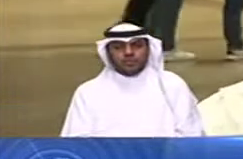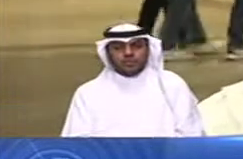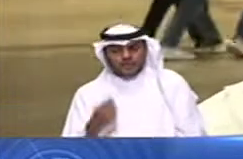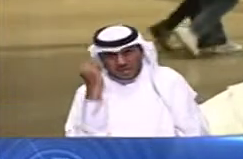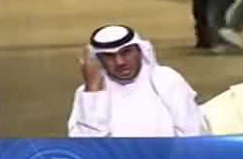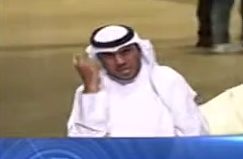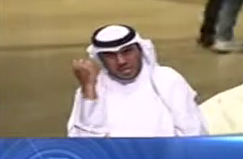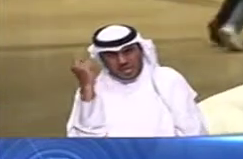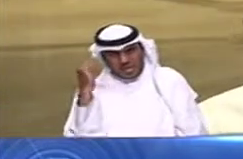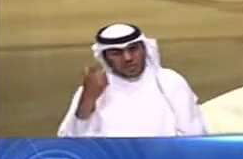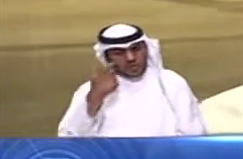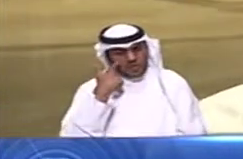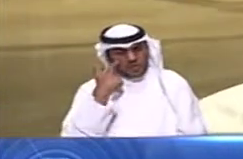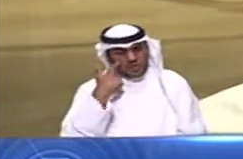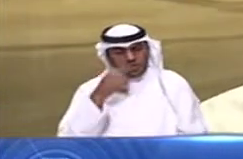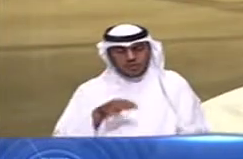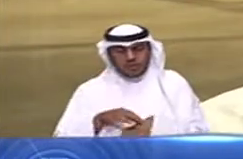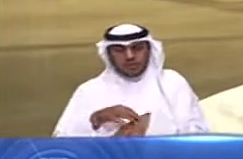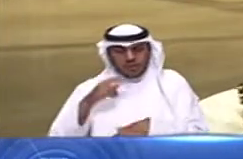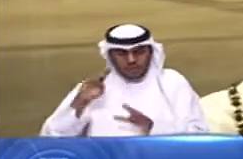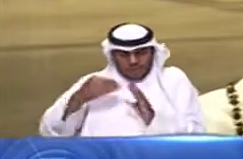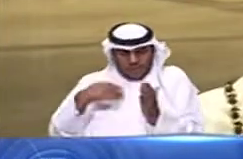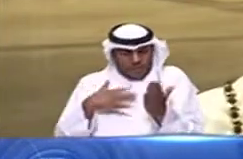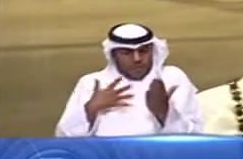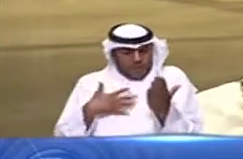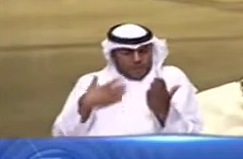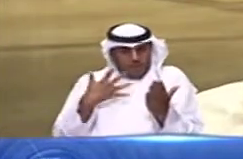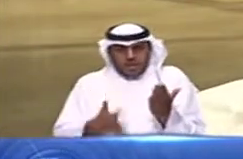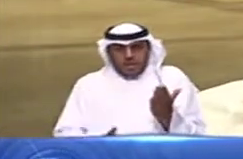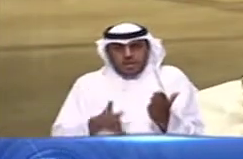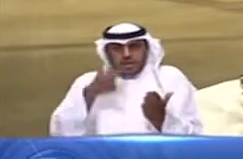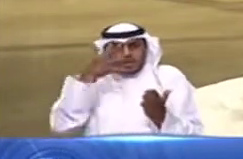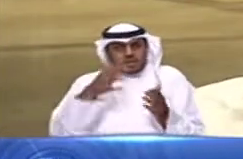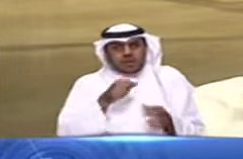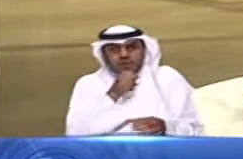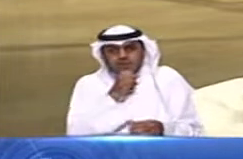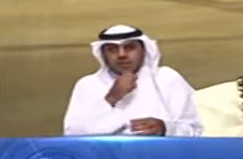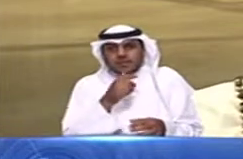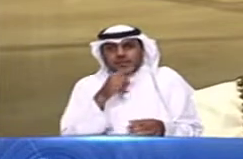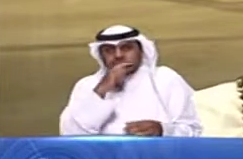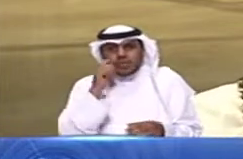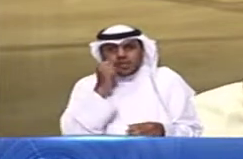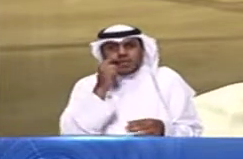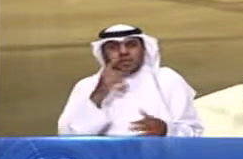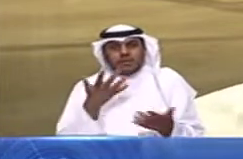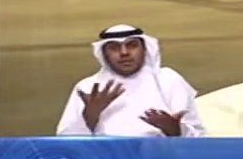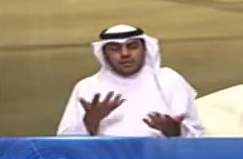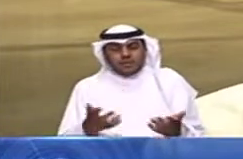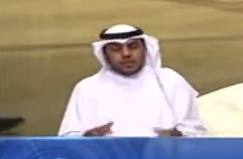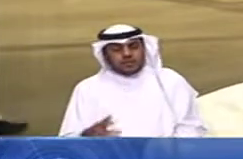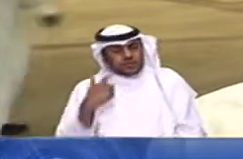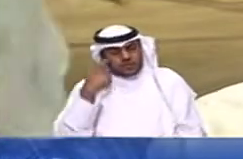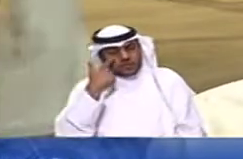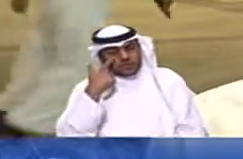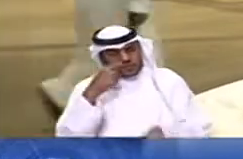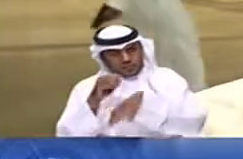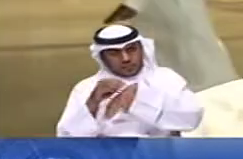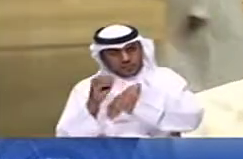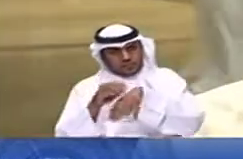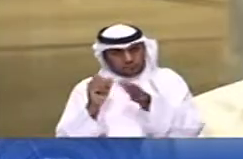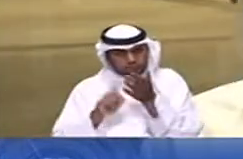لأن تسبب خوف على الناس خصوصا بجميع الأعمار وبوسائل الإعلام أكثر شيء. فإحنا لازم ناخذ